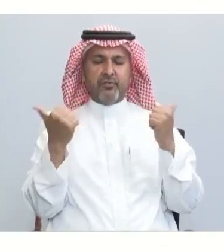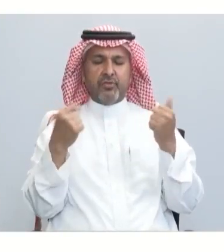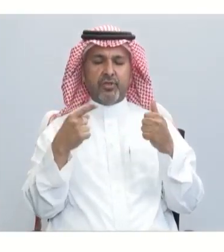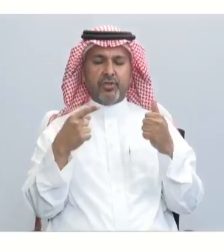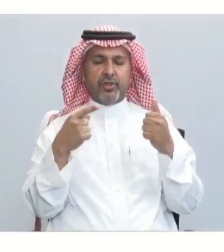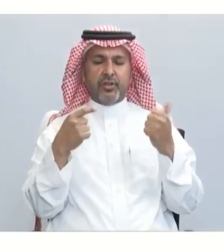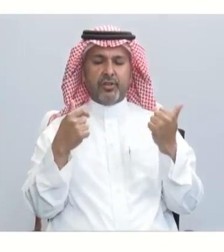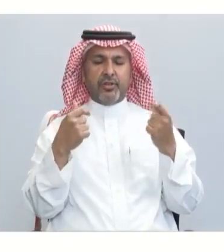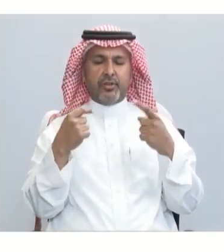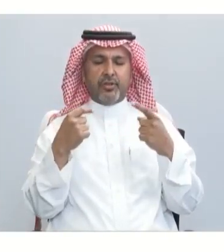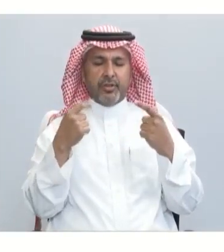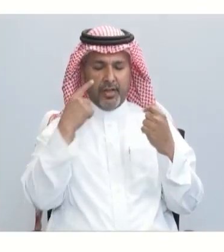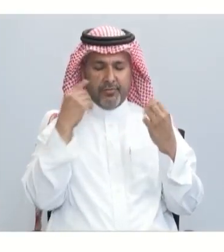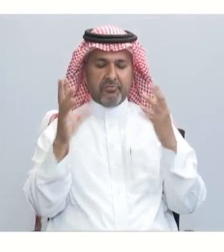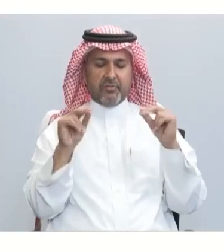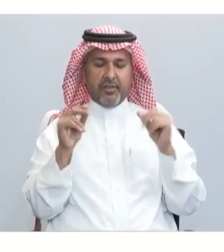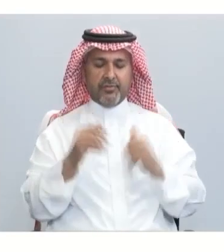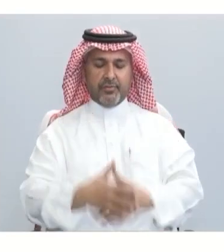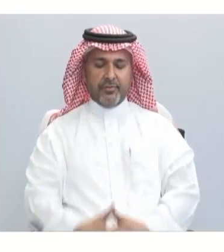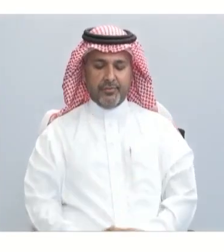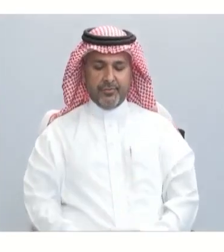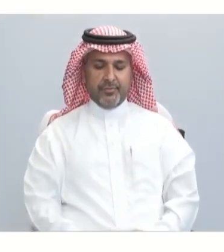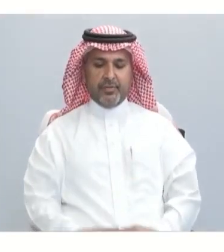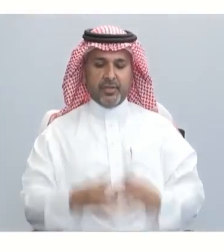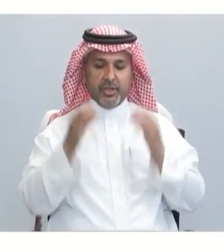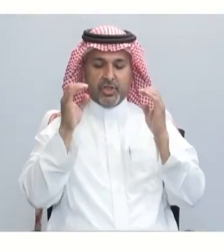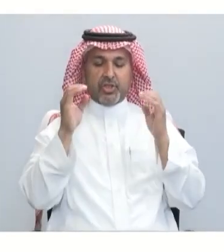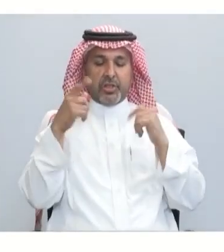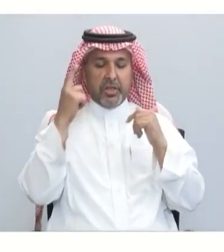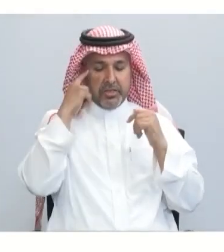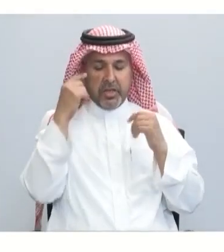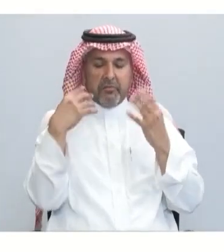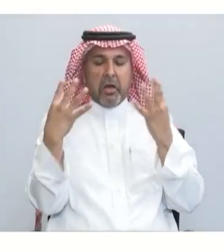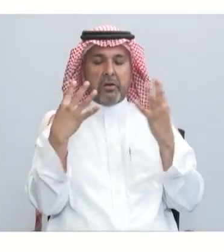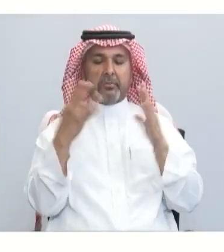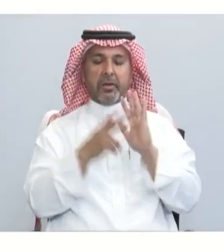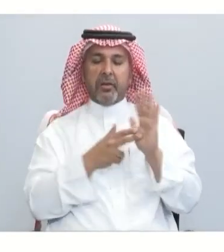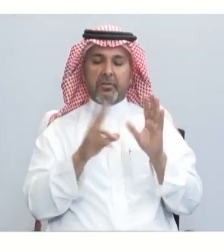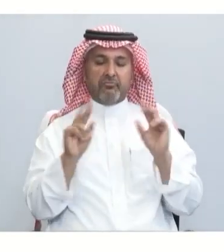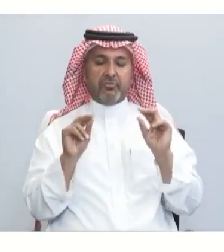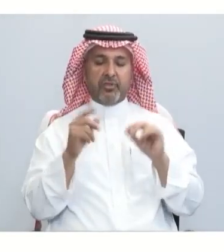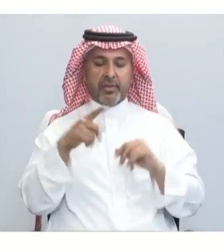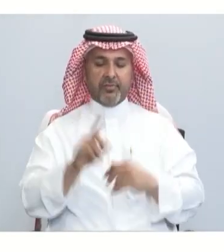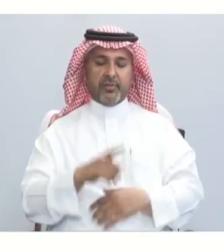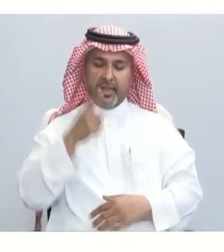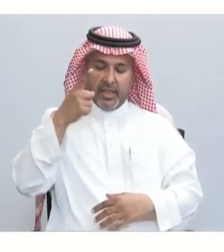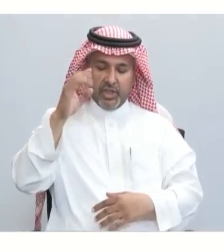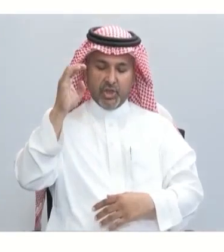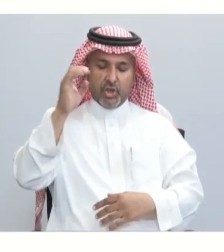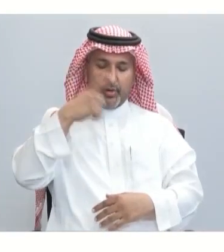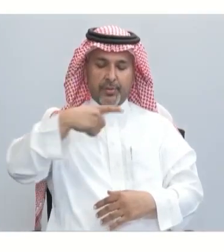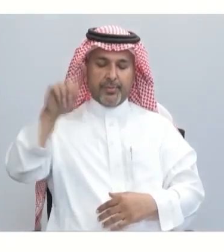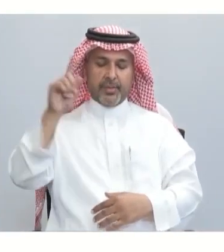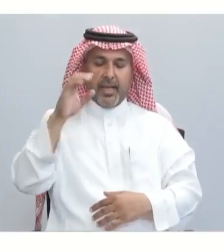لو ما جبنا قيمته جذرين نفس الدليل ونفس ما بداخل الجذر اذا اي